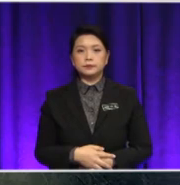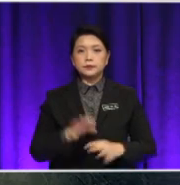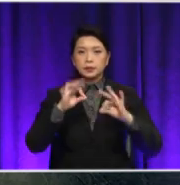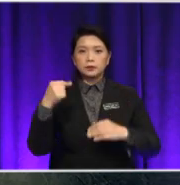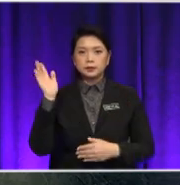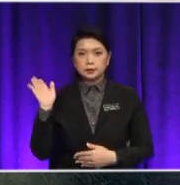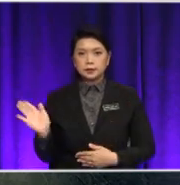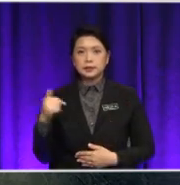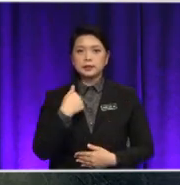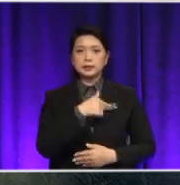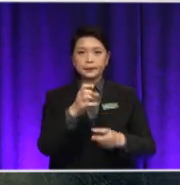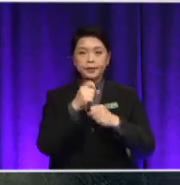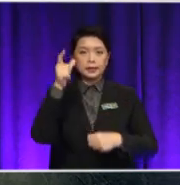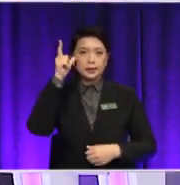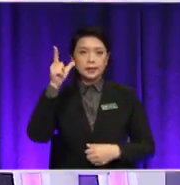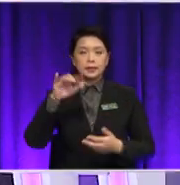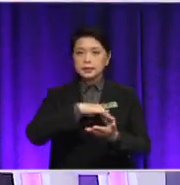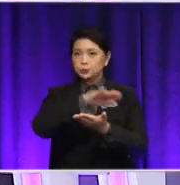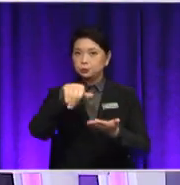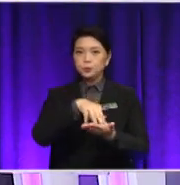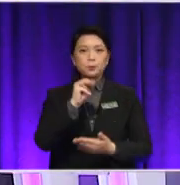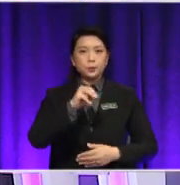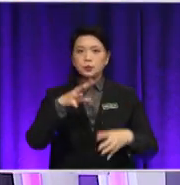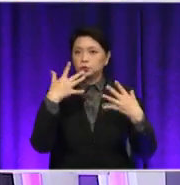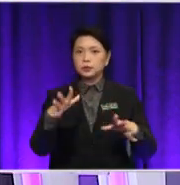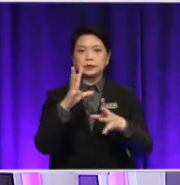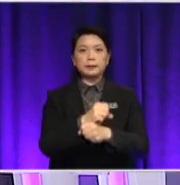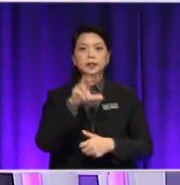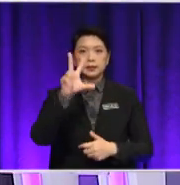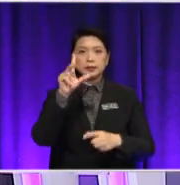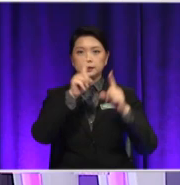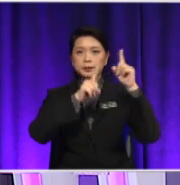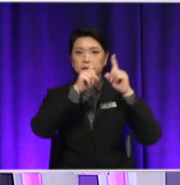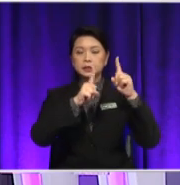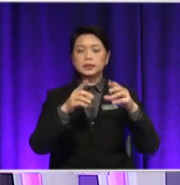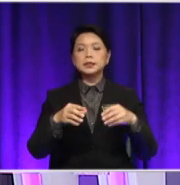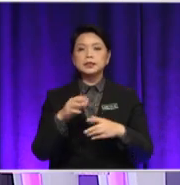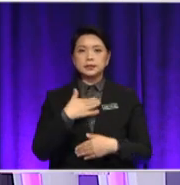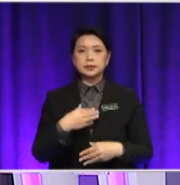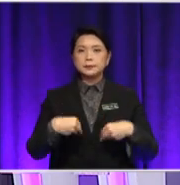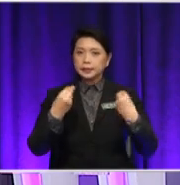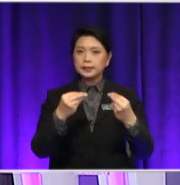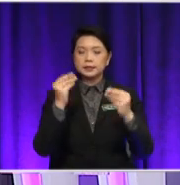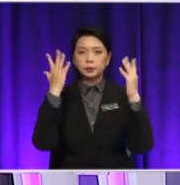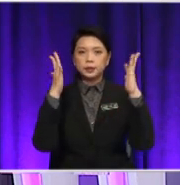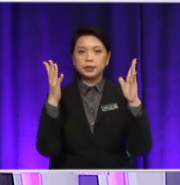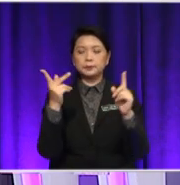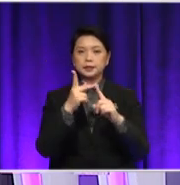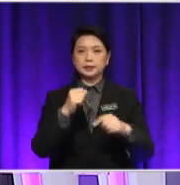dapat lihat, cikgu, semua sudah memperolehi tiga bintang. Sila beri tepukan kepada diri